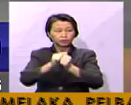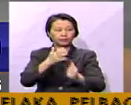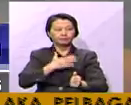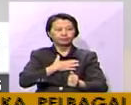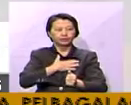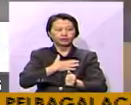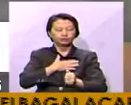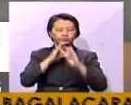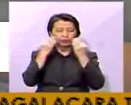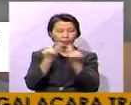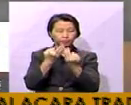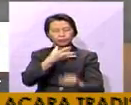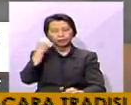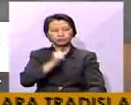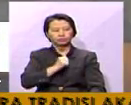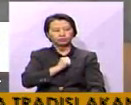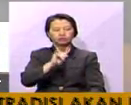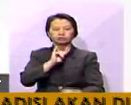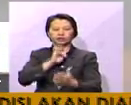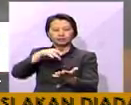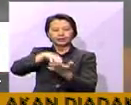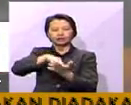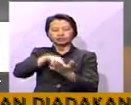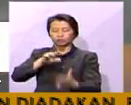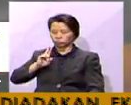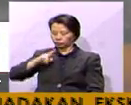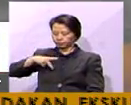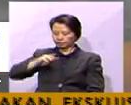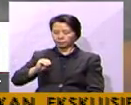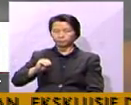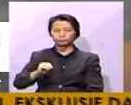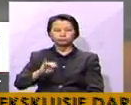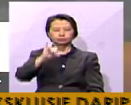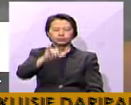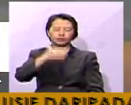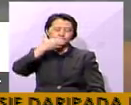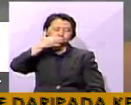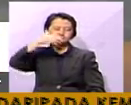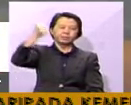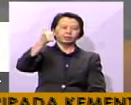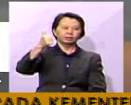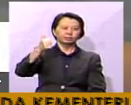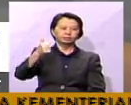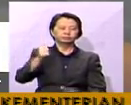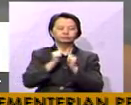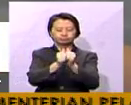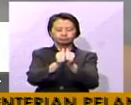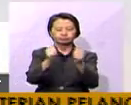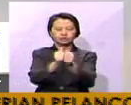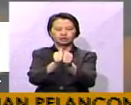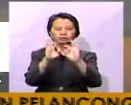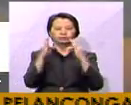balik sendirilah. Student di UPM. Think the best part to be together with my